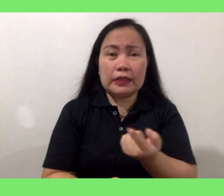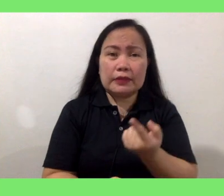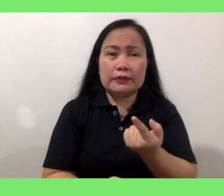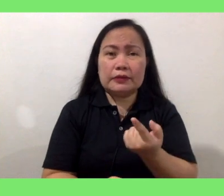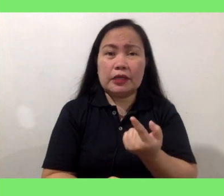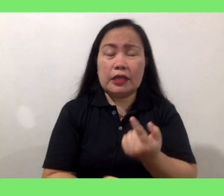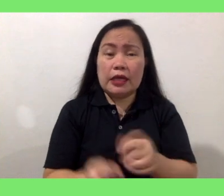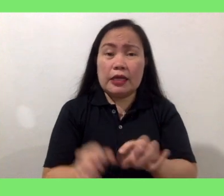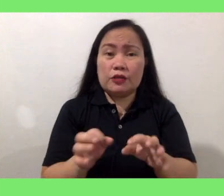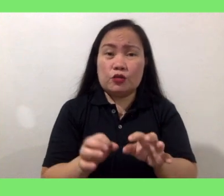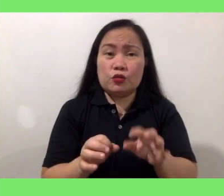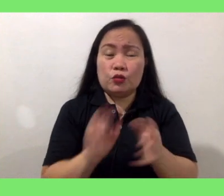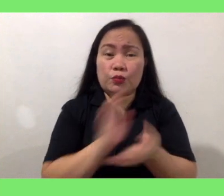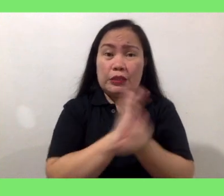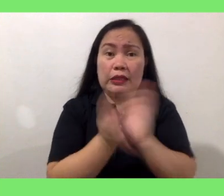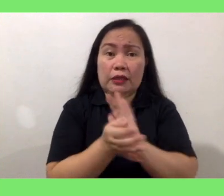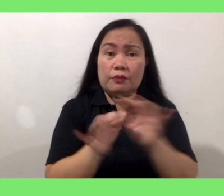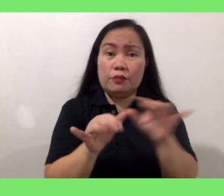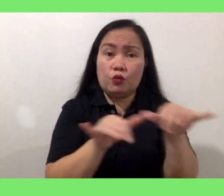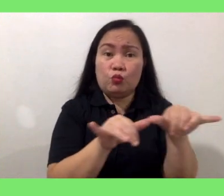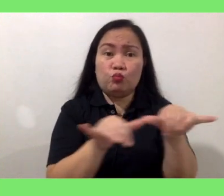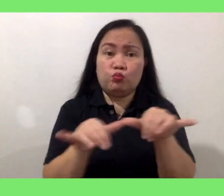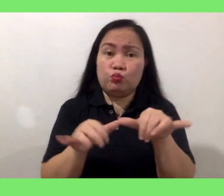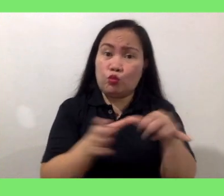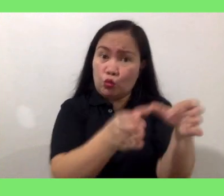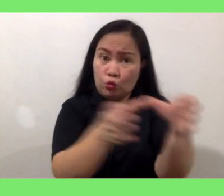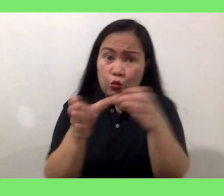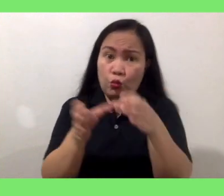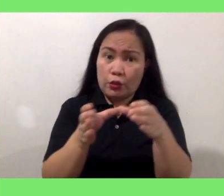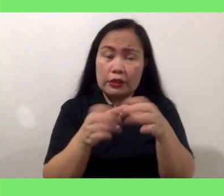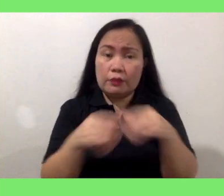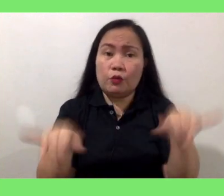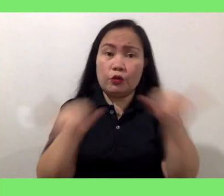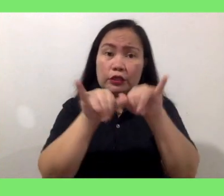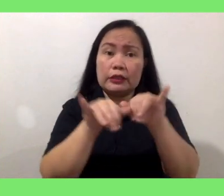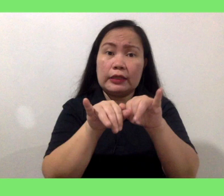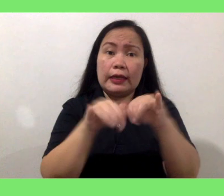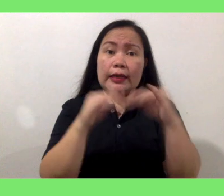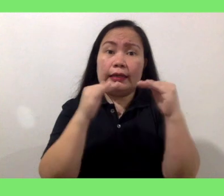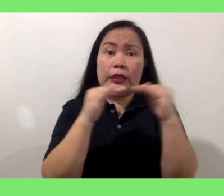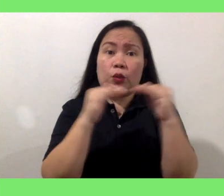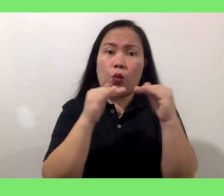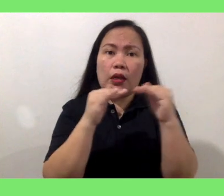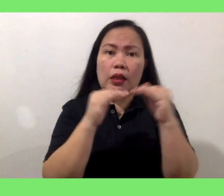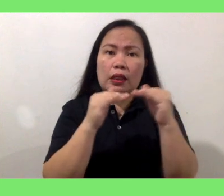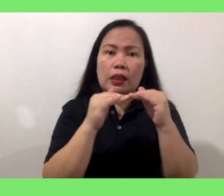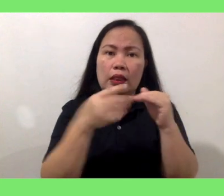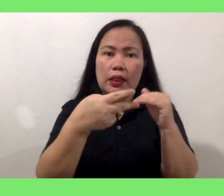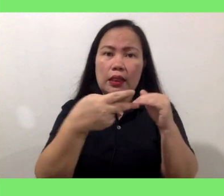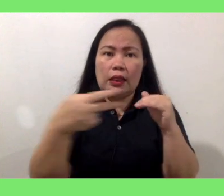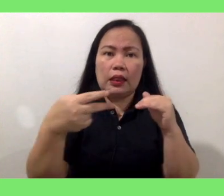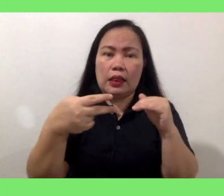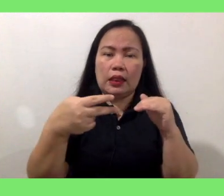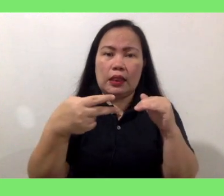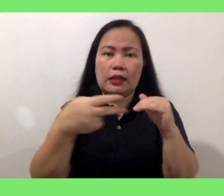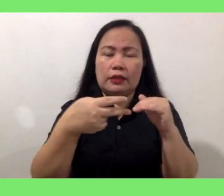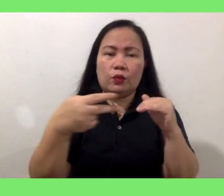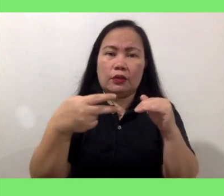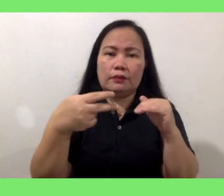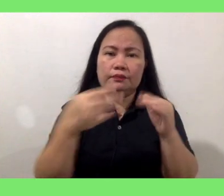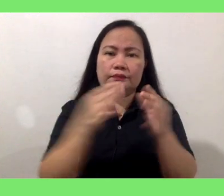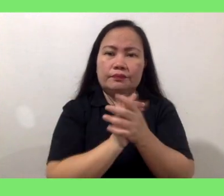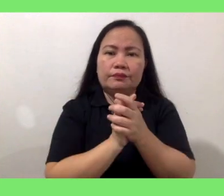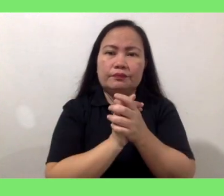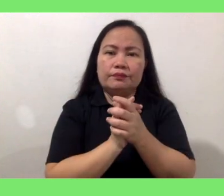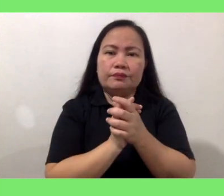kanina, para maging congruent sila, dapat equal muna sila. So as you can see, meron siyang equal na sign.